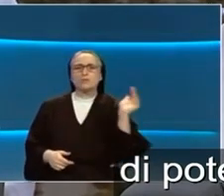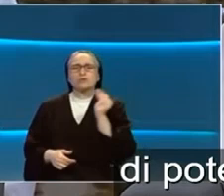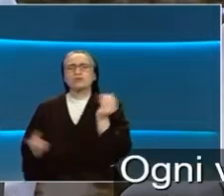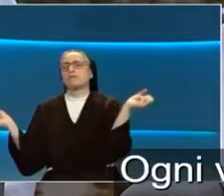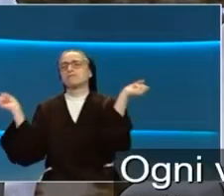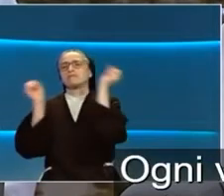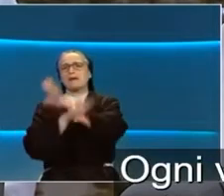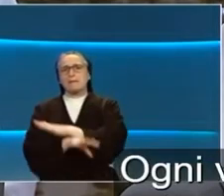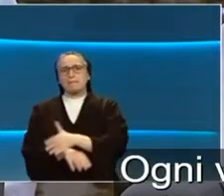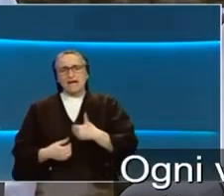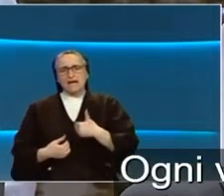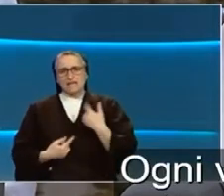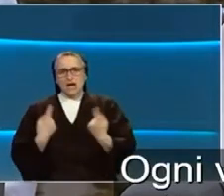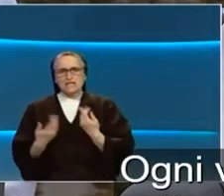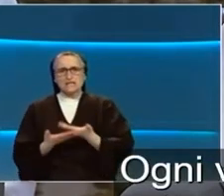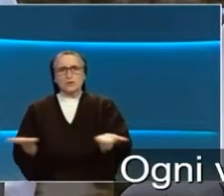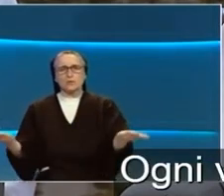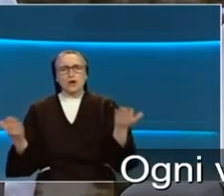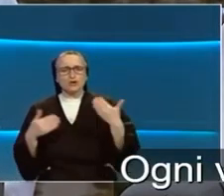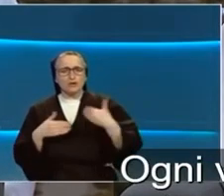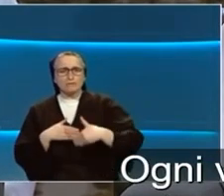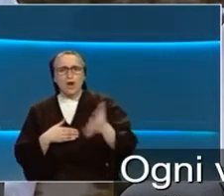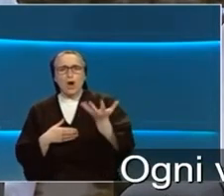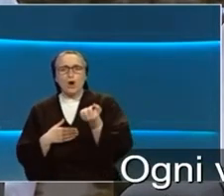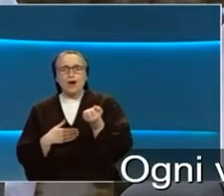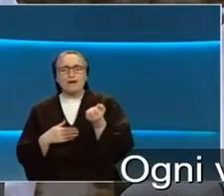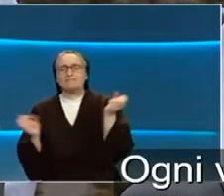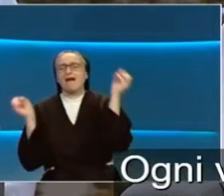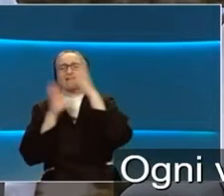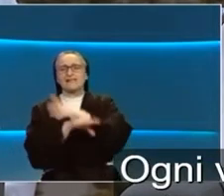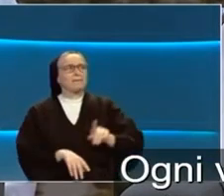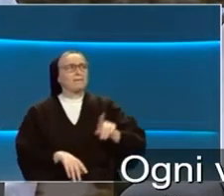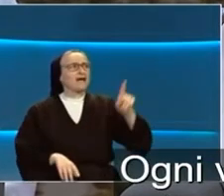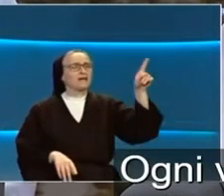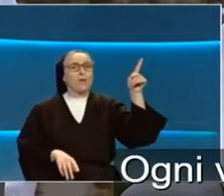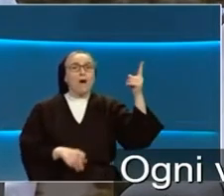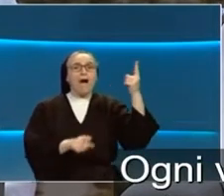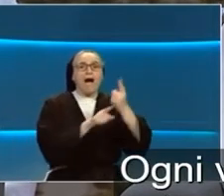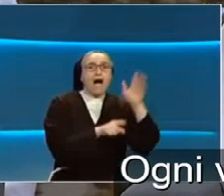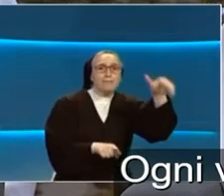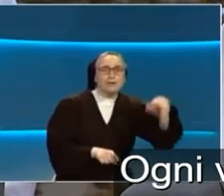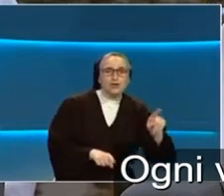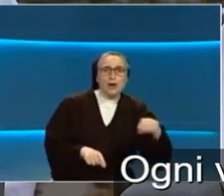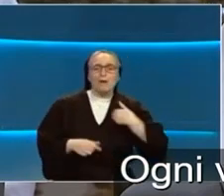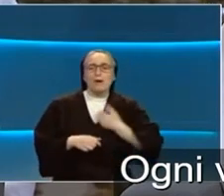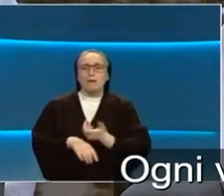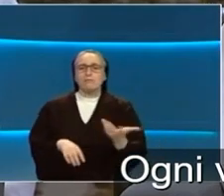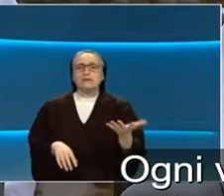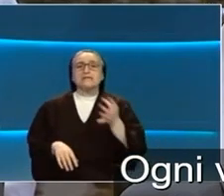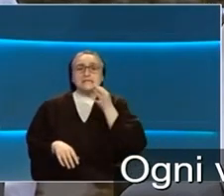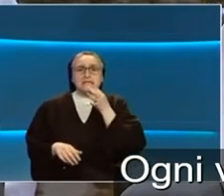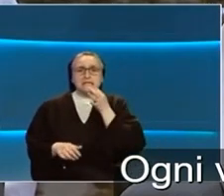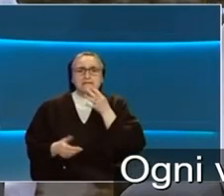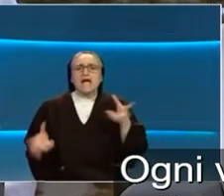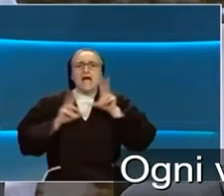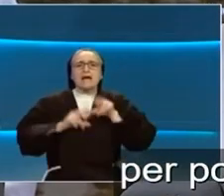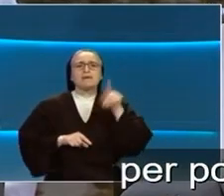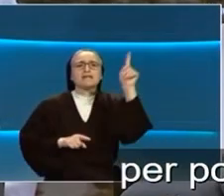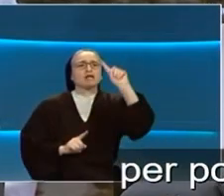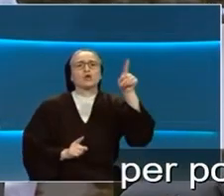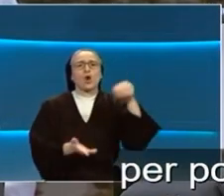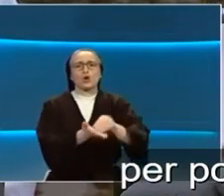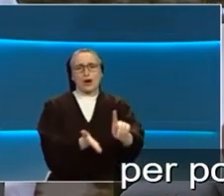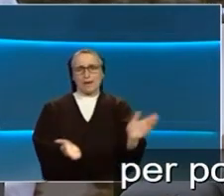날마다의 상황과 구체적인 선택을 해야 할 때는 그분을 따로 분류해놓고 잊어버릴 때마다 이곳에 계시지